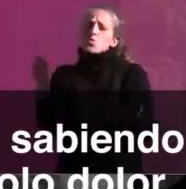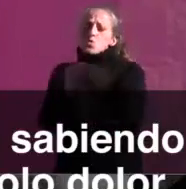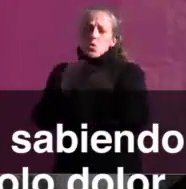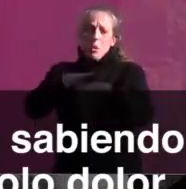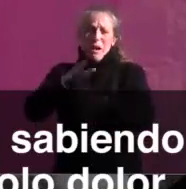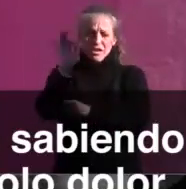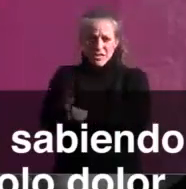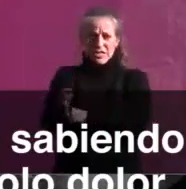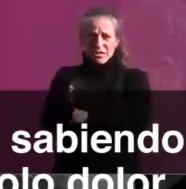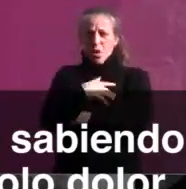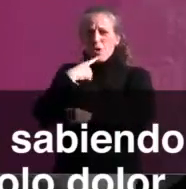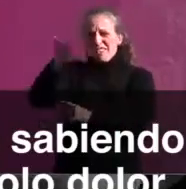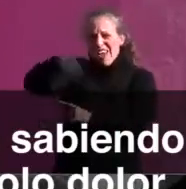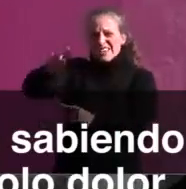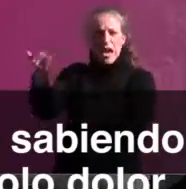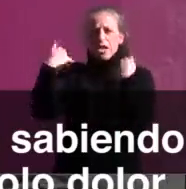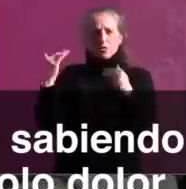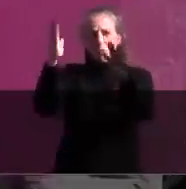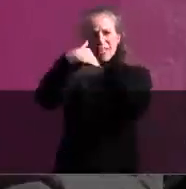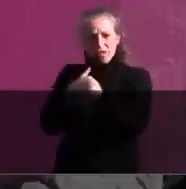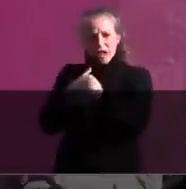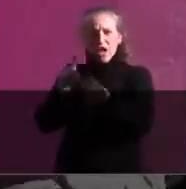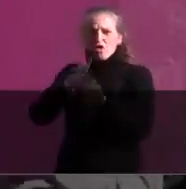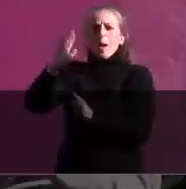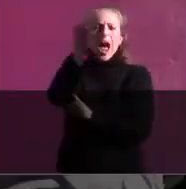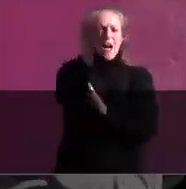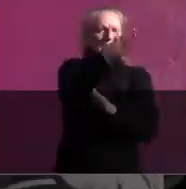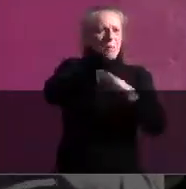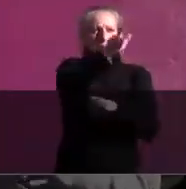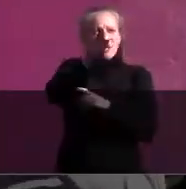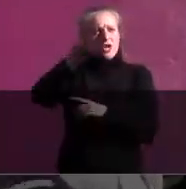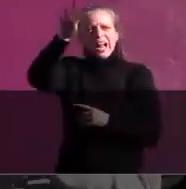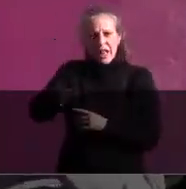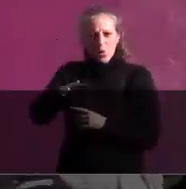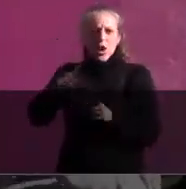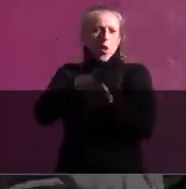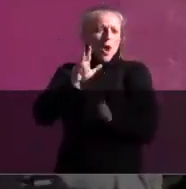una irresponsabilitat que generava només dolor i tristesa a Catalunya.